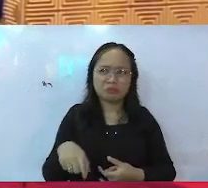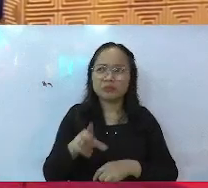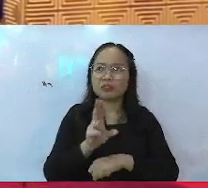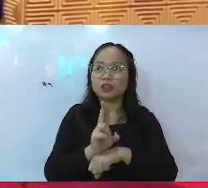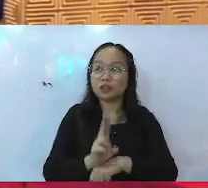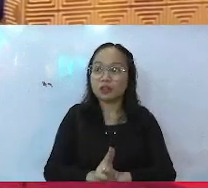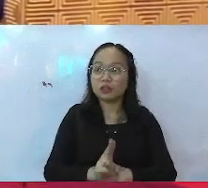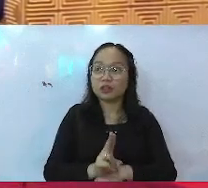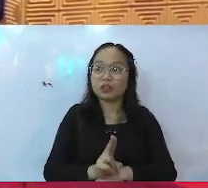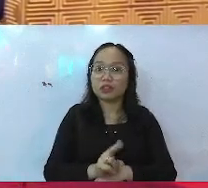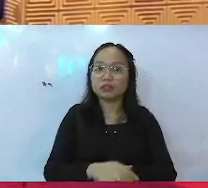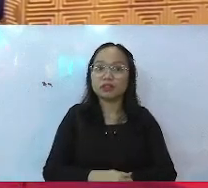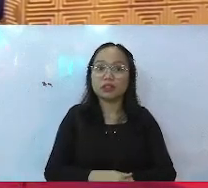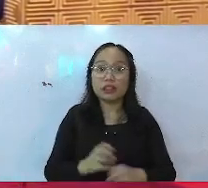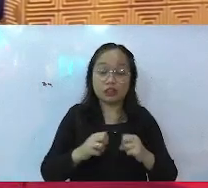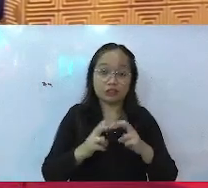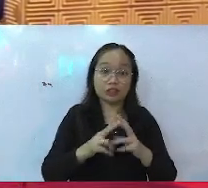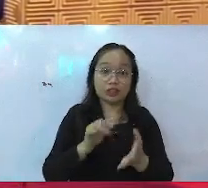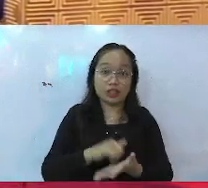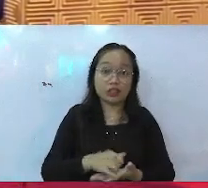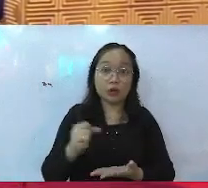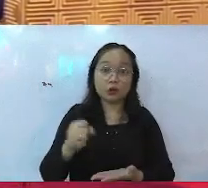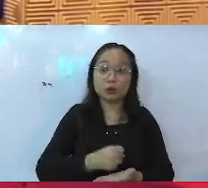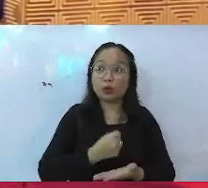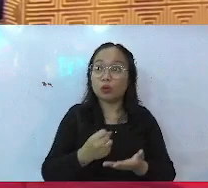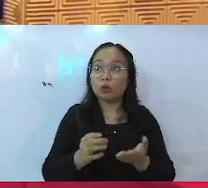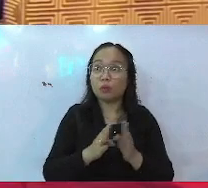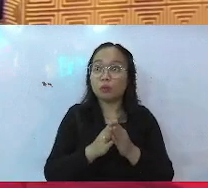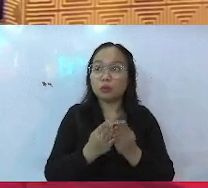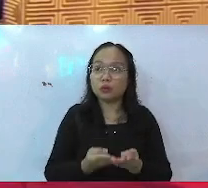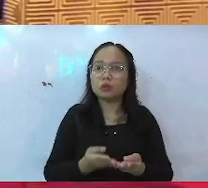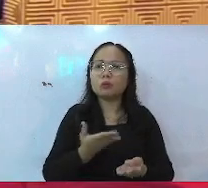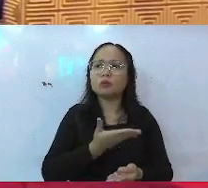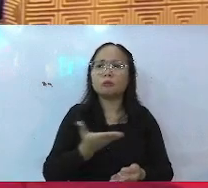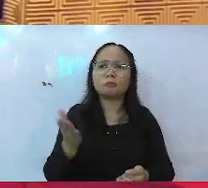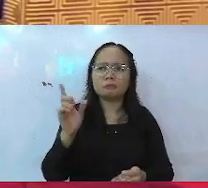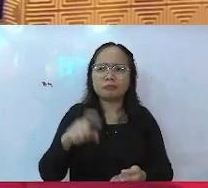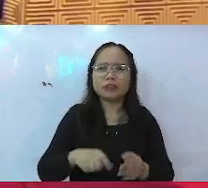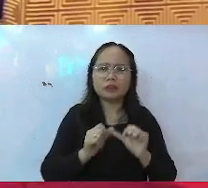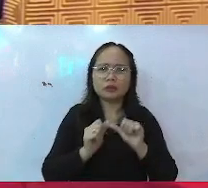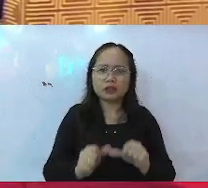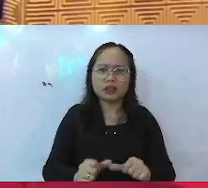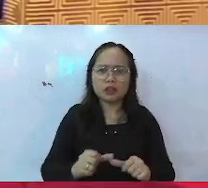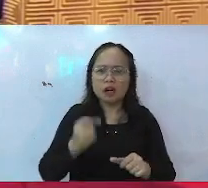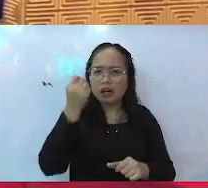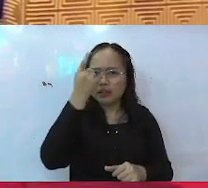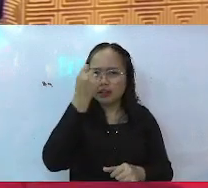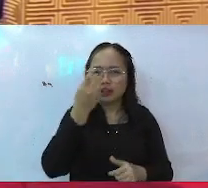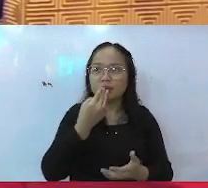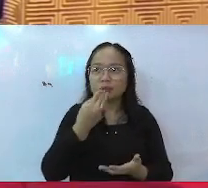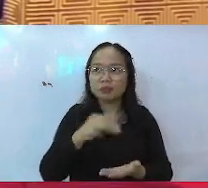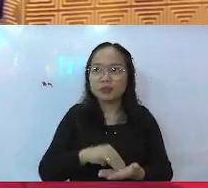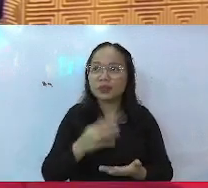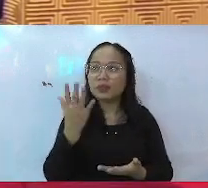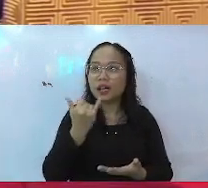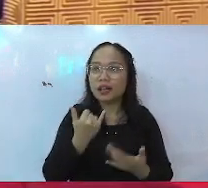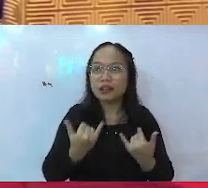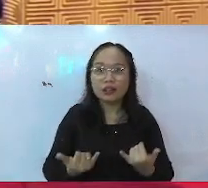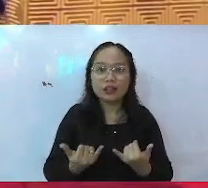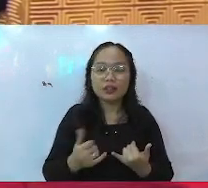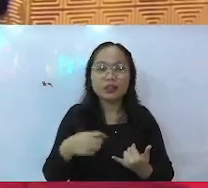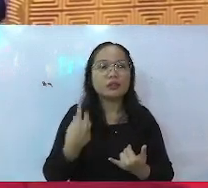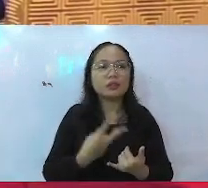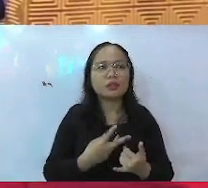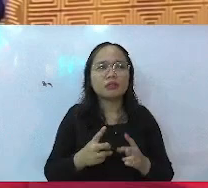porget diyan ay kanta sa songbook ay hindi niyo raramdamin yung mensahe sir Kasi sabi ko nga